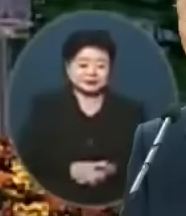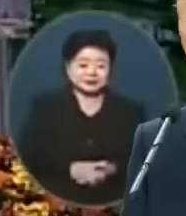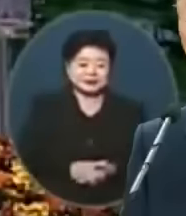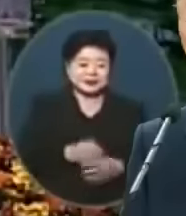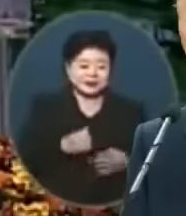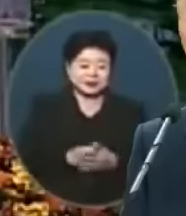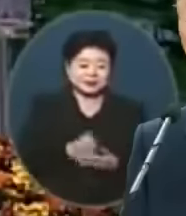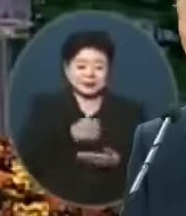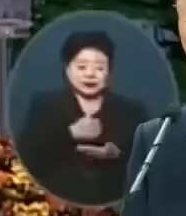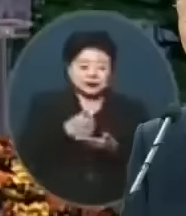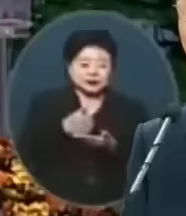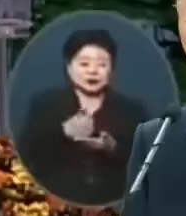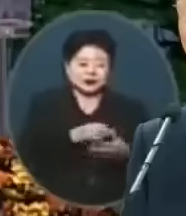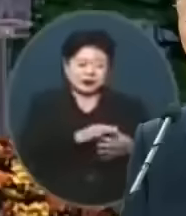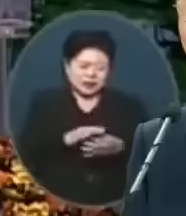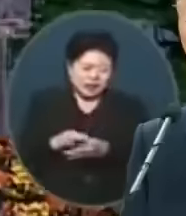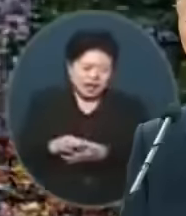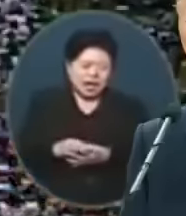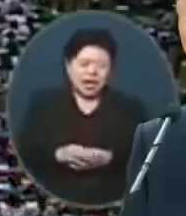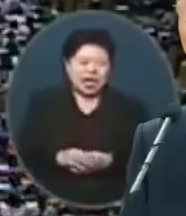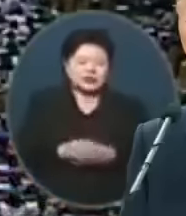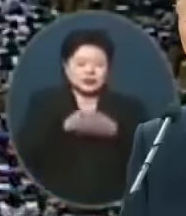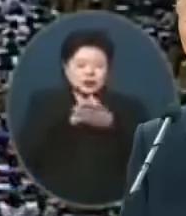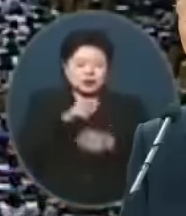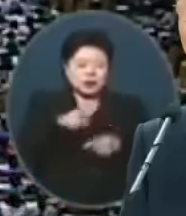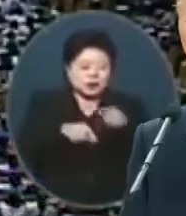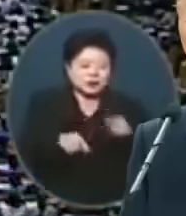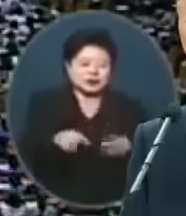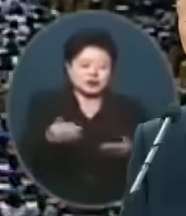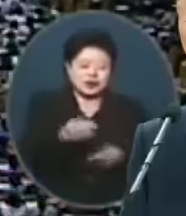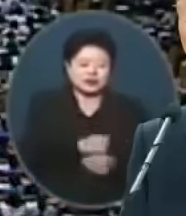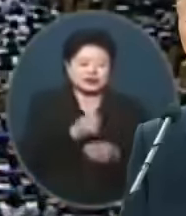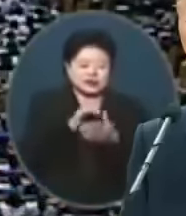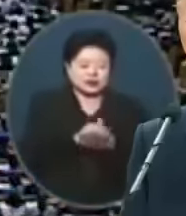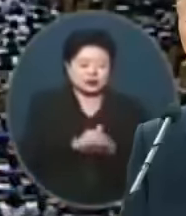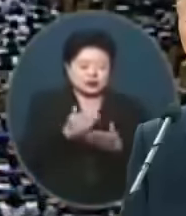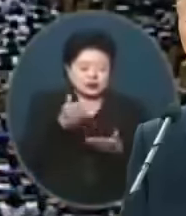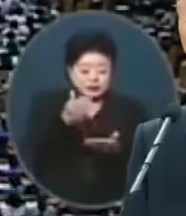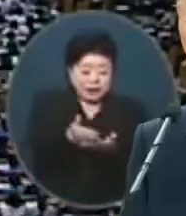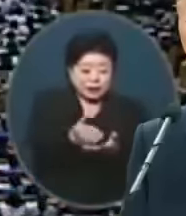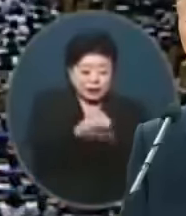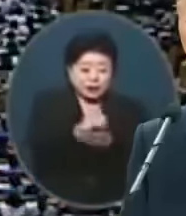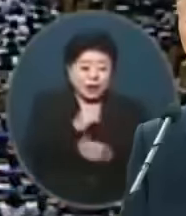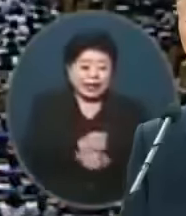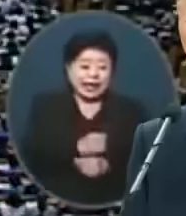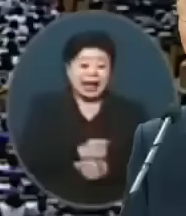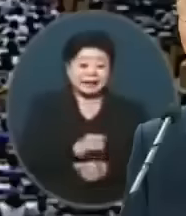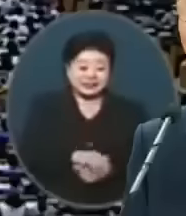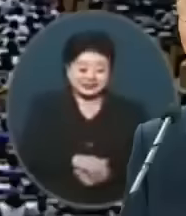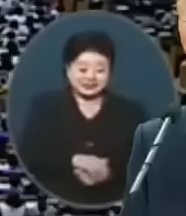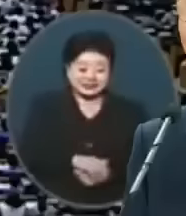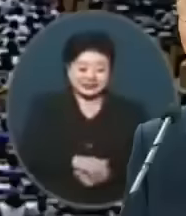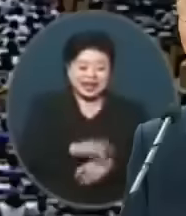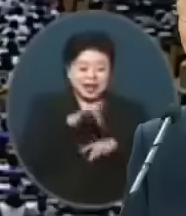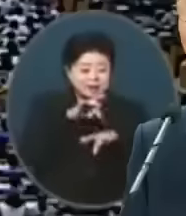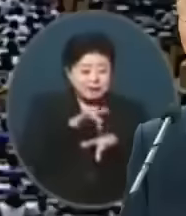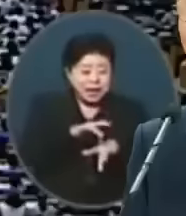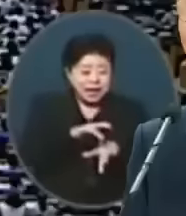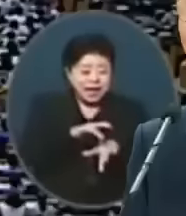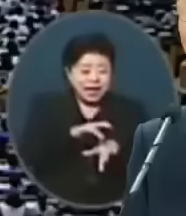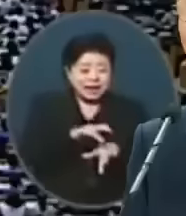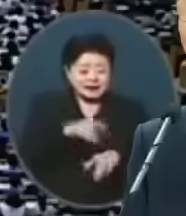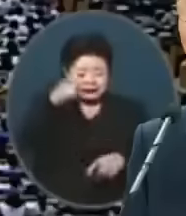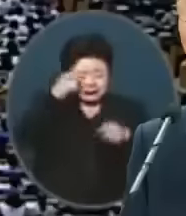그러므로 언제나 중얼중얼 여러분 기도하기를 쉬지 말아야 되는 것입니다. 마귀의 무기는